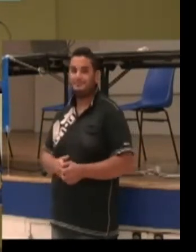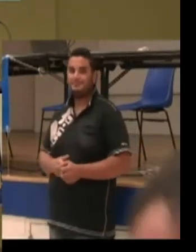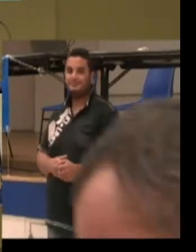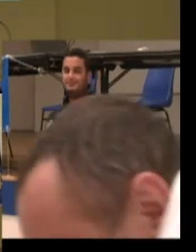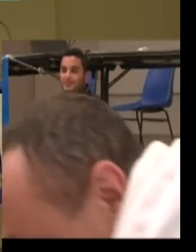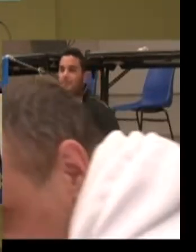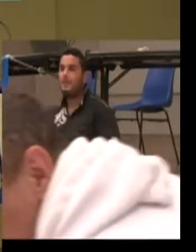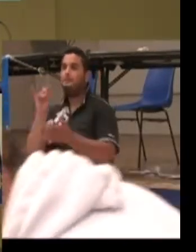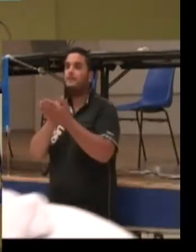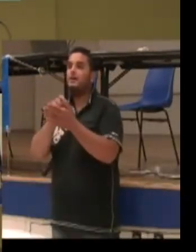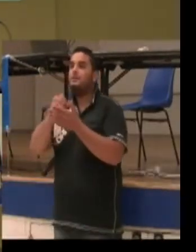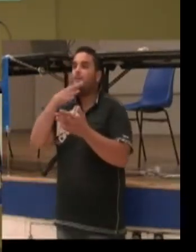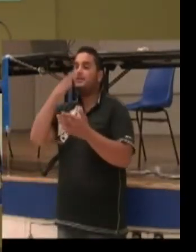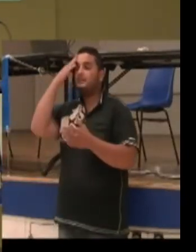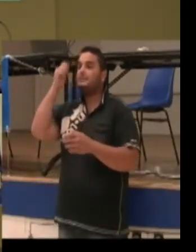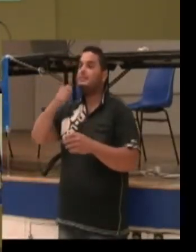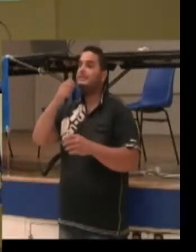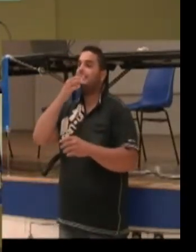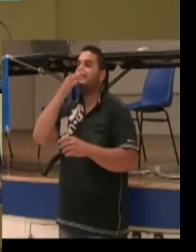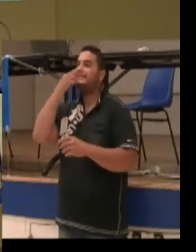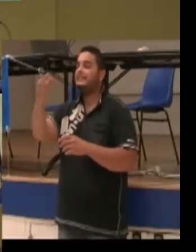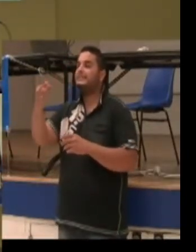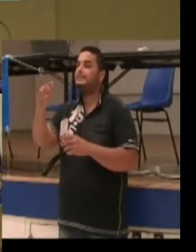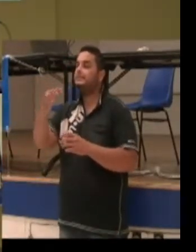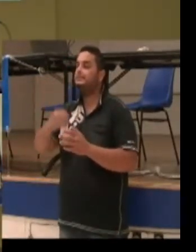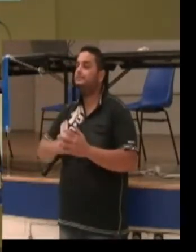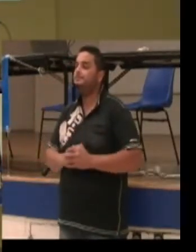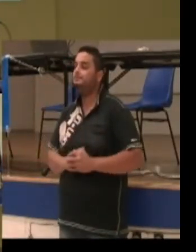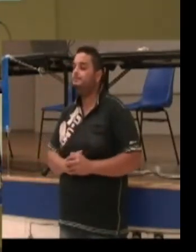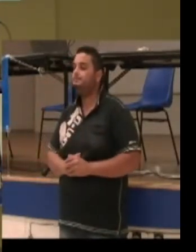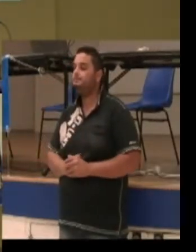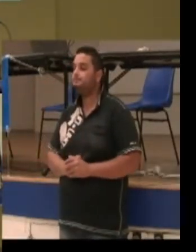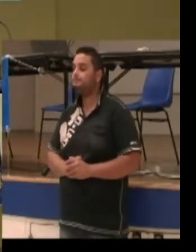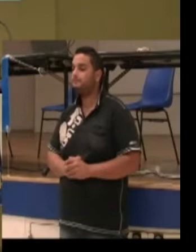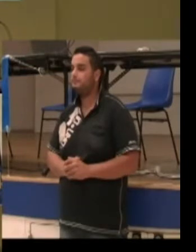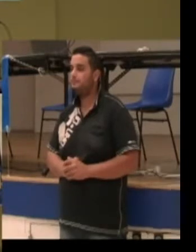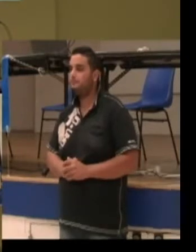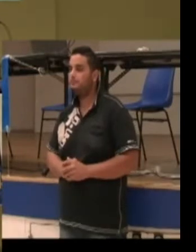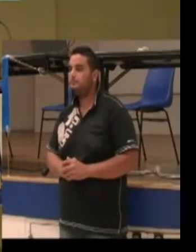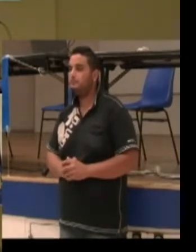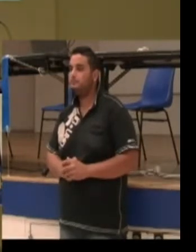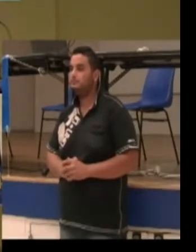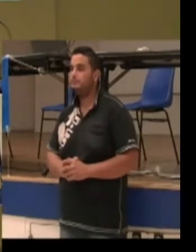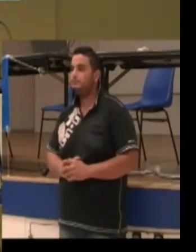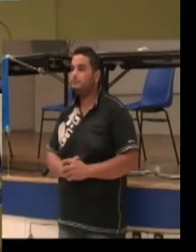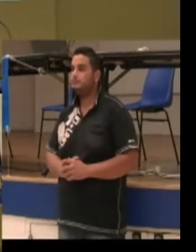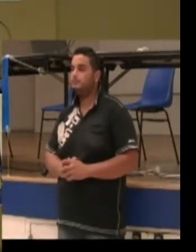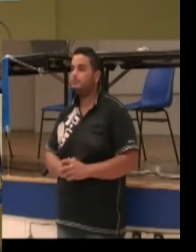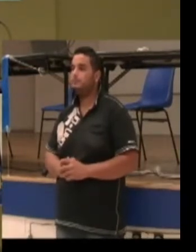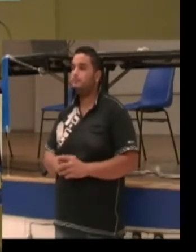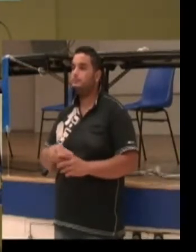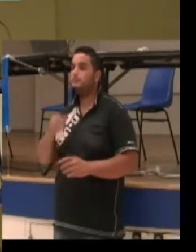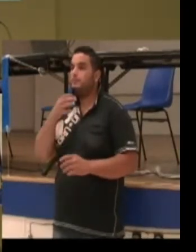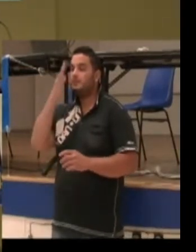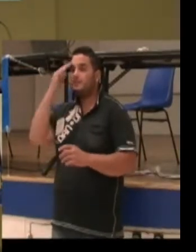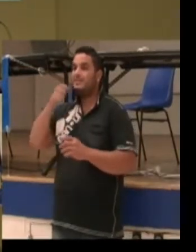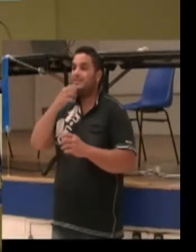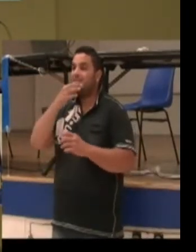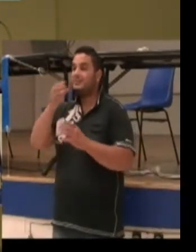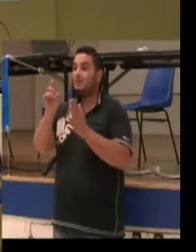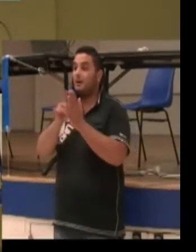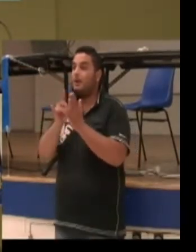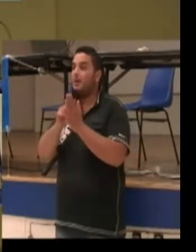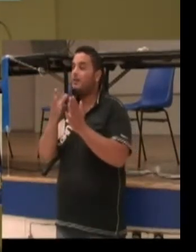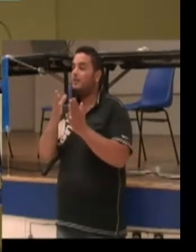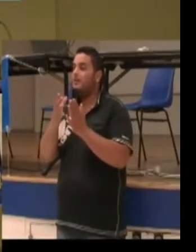dans un hadith qui est rapporté par l'imam Ahmad, il dit Utitu sab'a tiwal makan al-Tawrat, wa utitu al-Manina makan